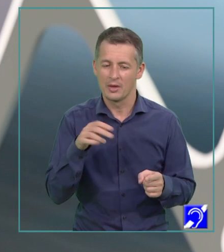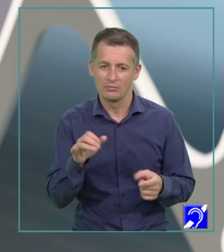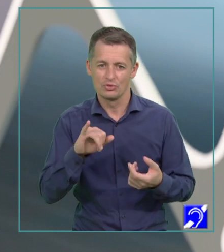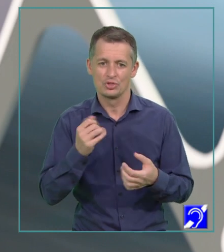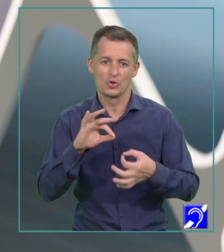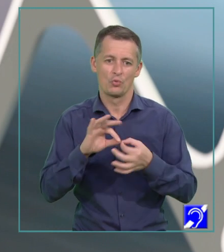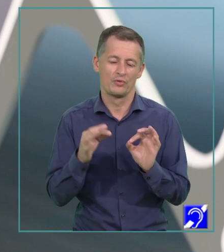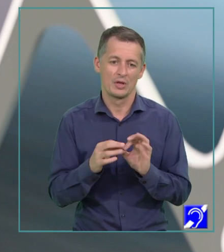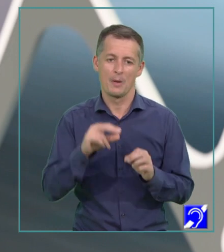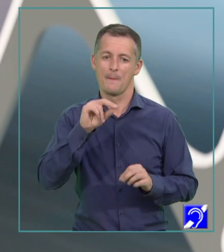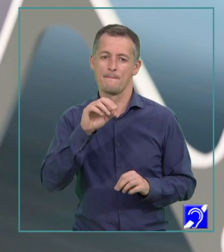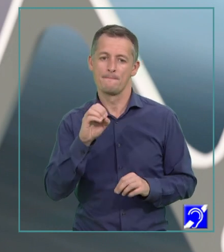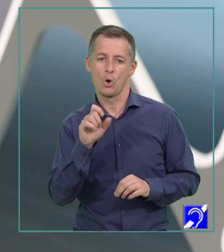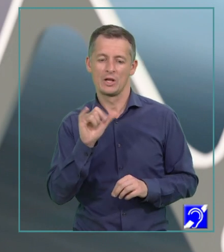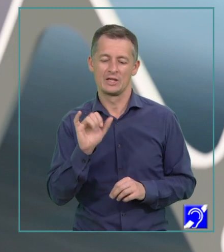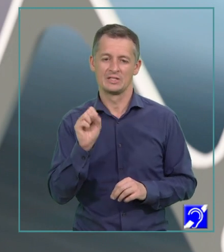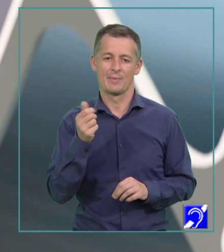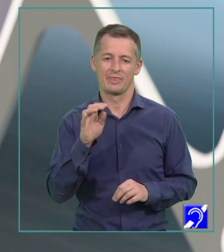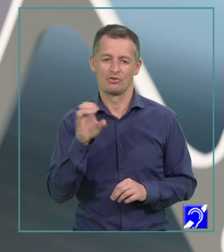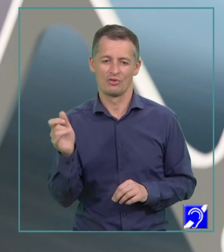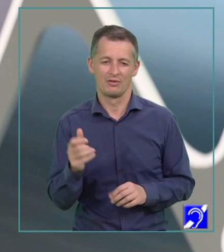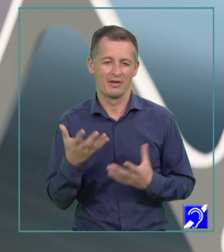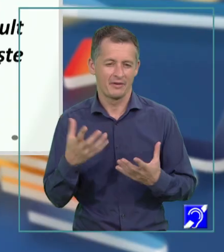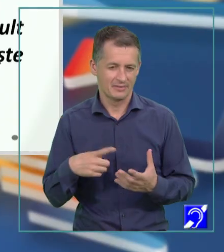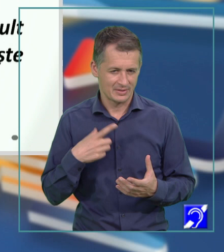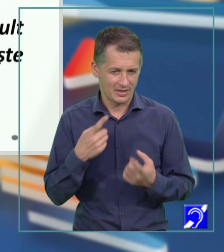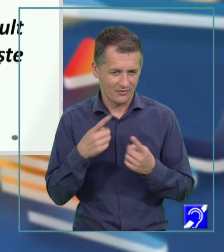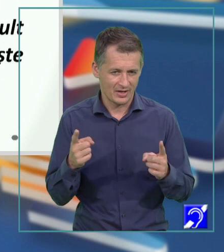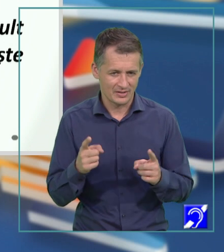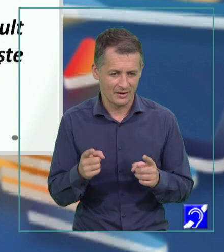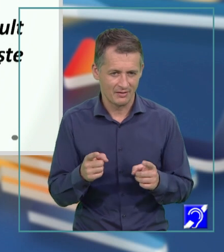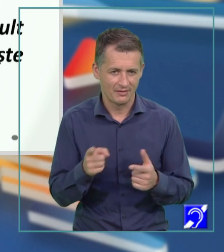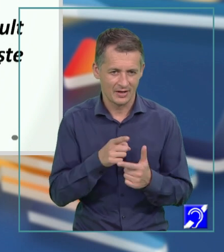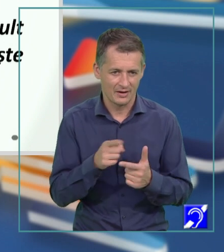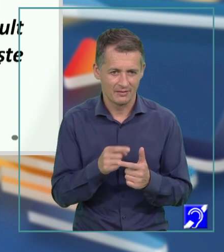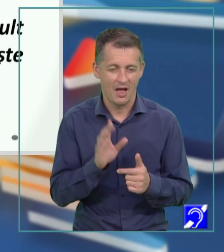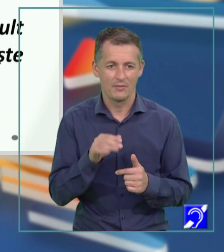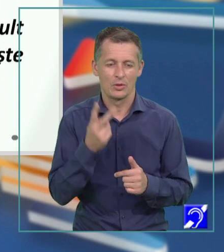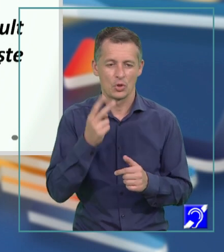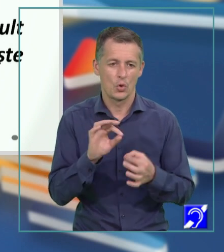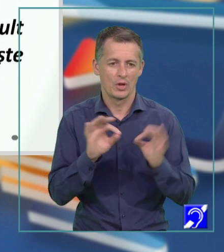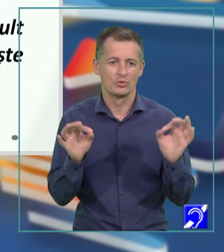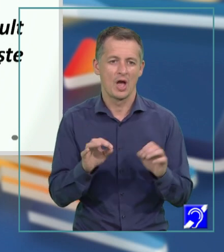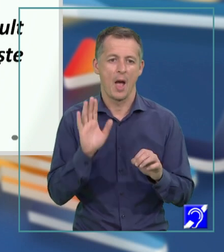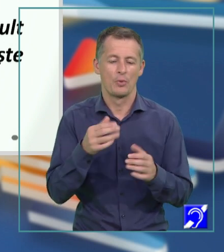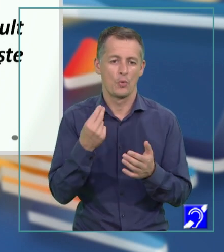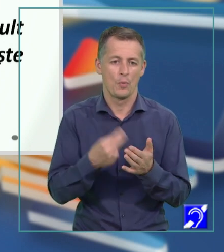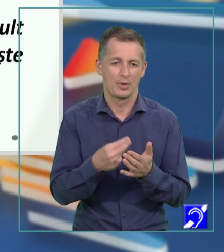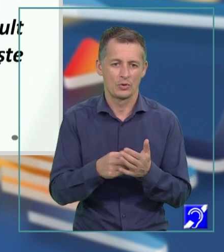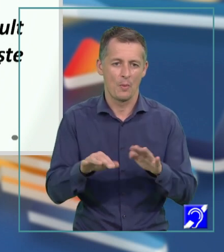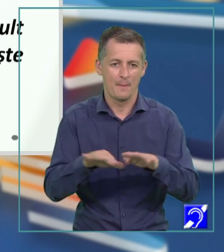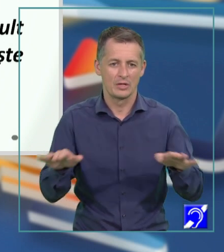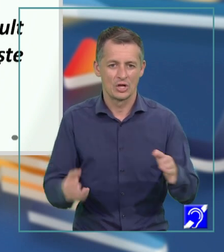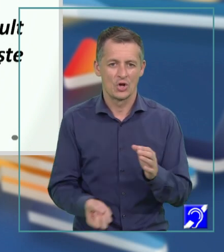cuvintele polisemantice. Există oare vreo diferență între ele? Ia să vedem. Avem două enunțuri. Am cumpărat o masă